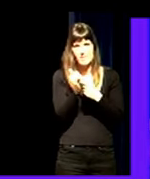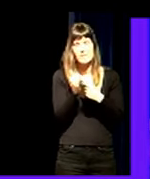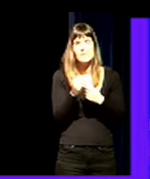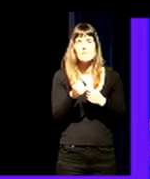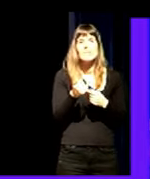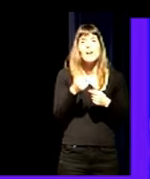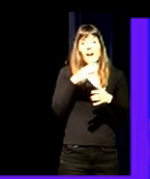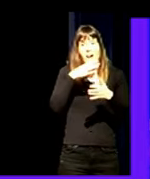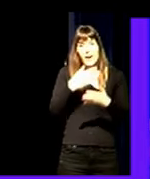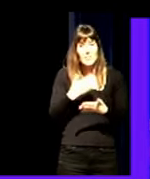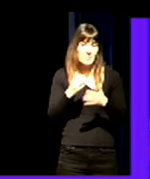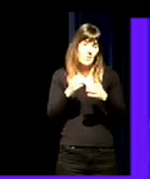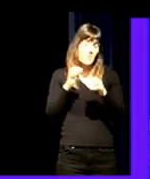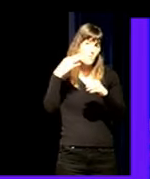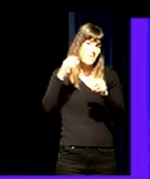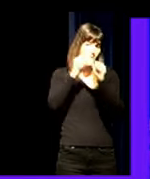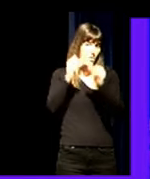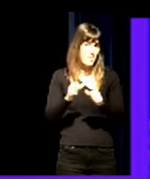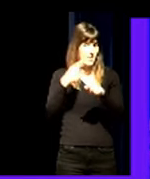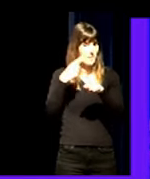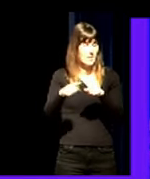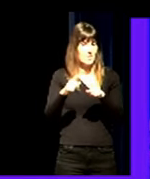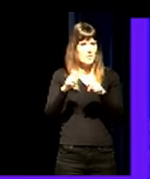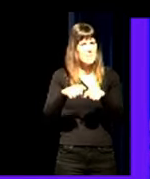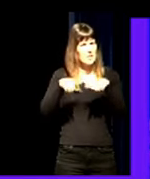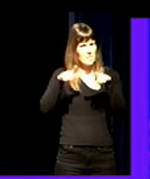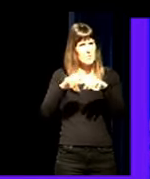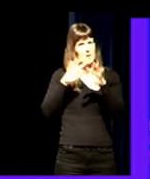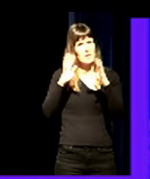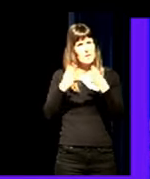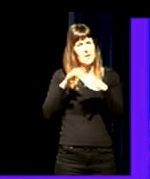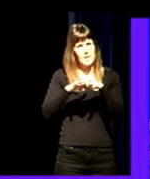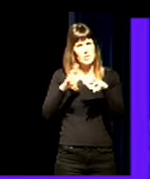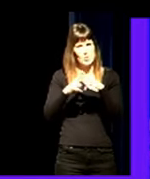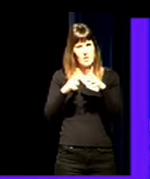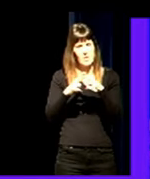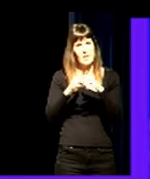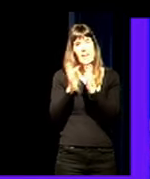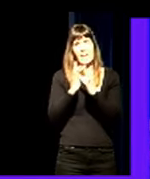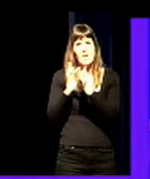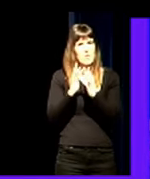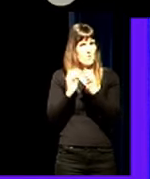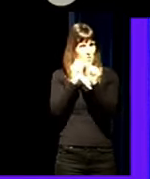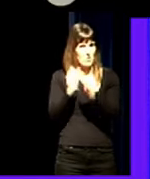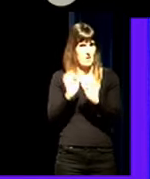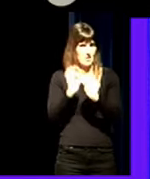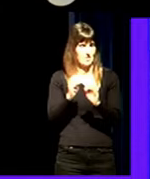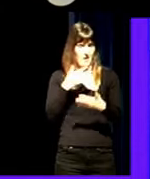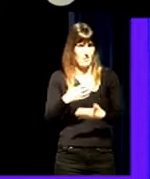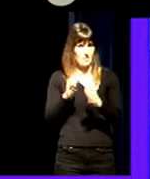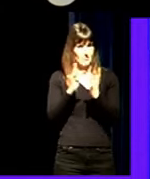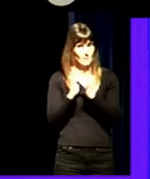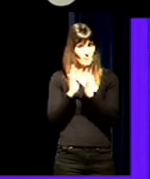arazoa, karo sortuko direla zen, eta azken finean, bertatik ematen dira erlazioa. Bai? Gero, bestaldetik, bai egia